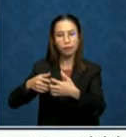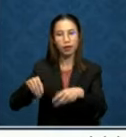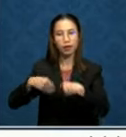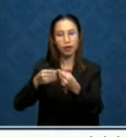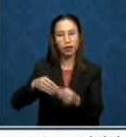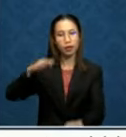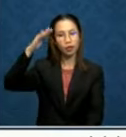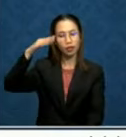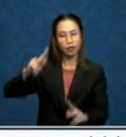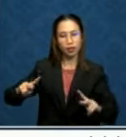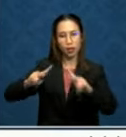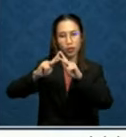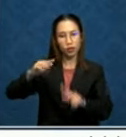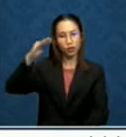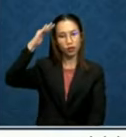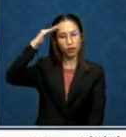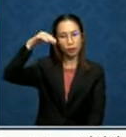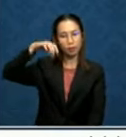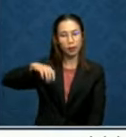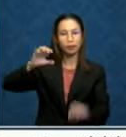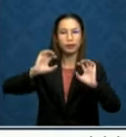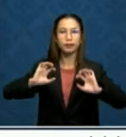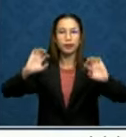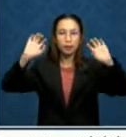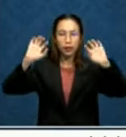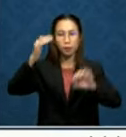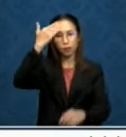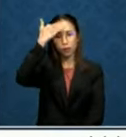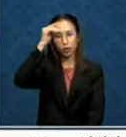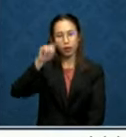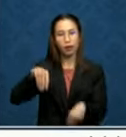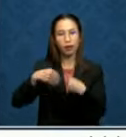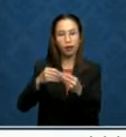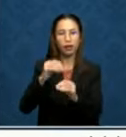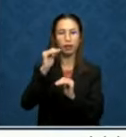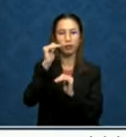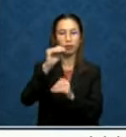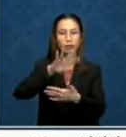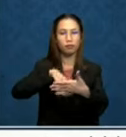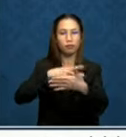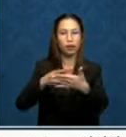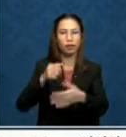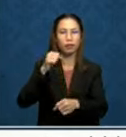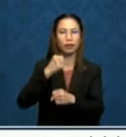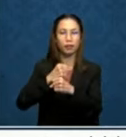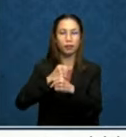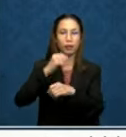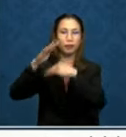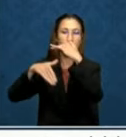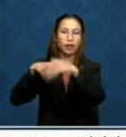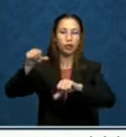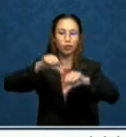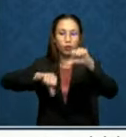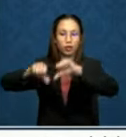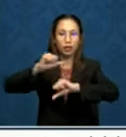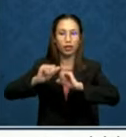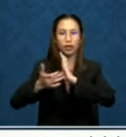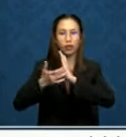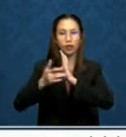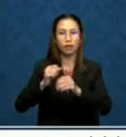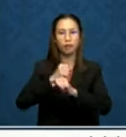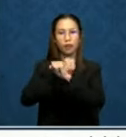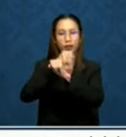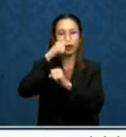กลาโหมและหน่วยงานของรัฐนะครับเพื่อใช้ในการกำหนดนโยบายและแผนการพัฒนาวิทยาศาสตร์และเทคโนโลยีป้องกันประเทศ